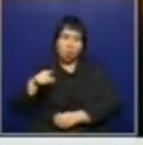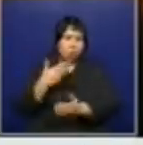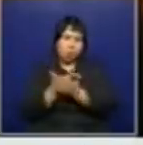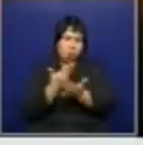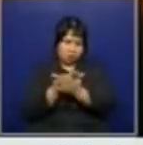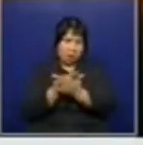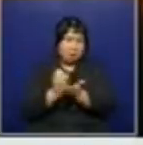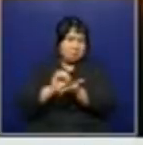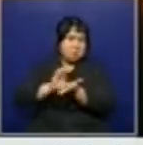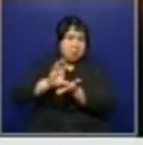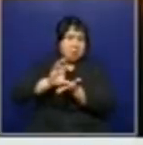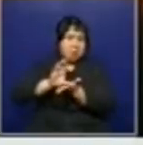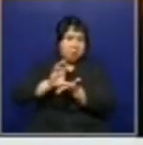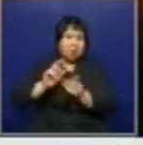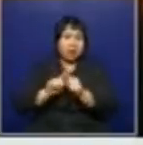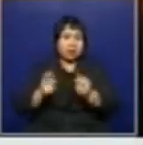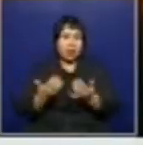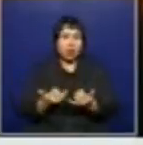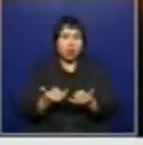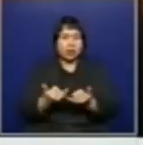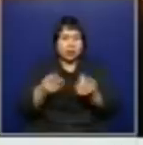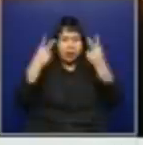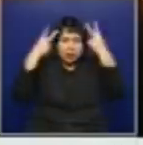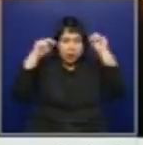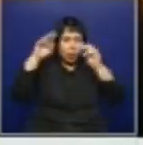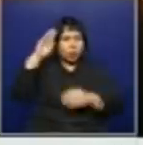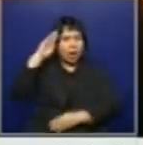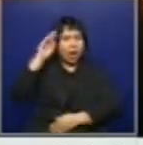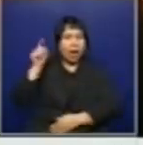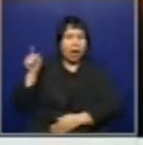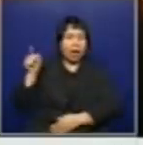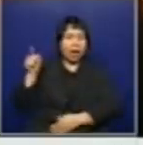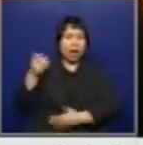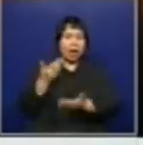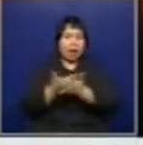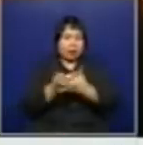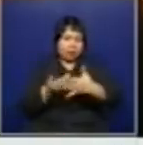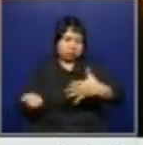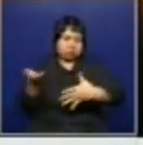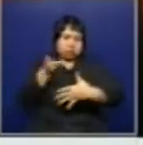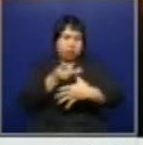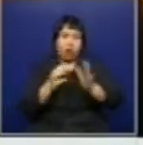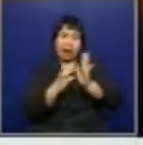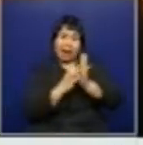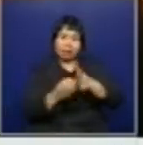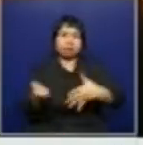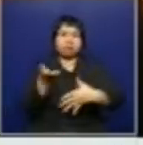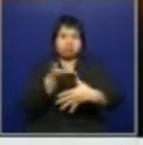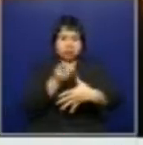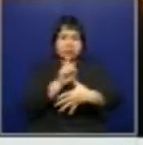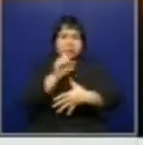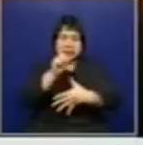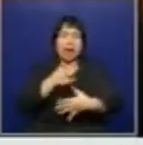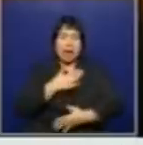ณนะแต่พอมาพลเอกประยุทธ์เป็นนายกรัฐมนตรีท่านเอางบการขึ้นมาเป็นอันดับหนึ่งอันนี้ผมเรียนก่อน